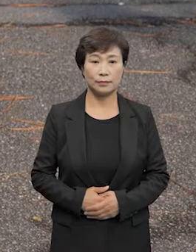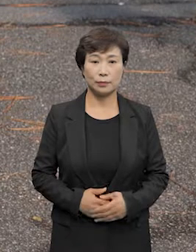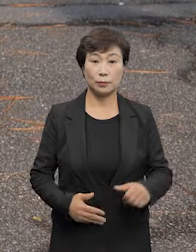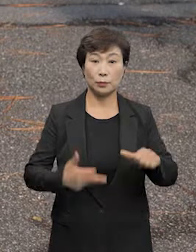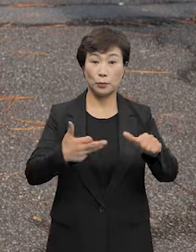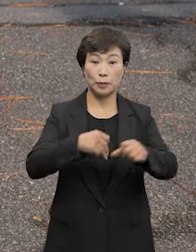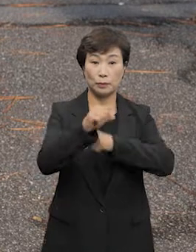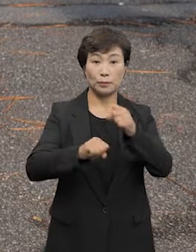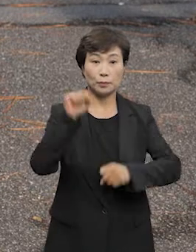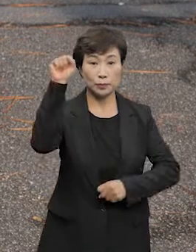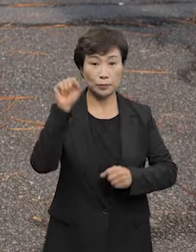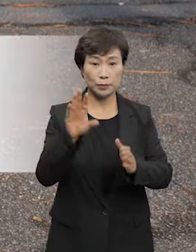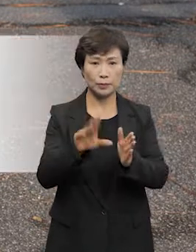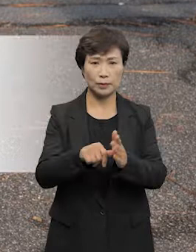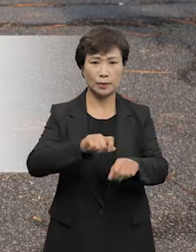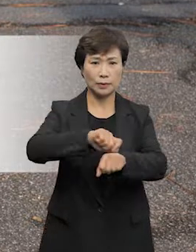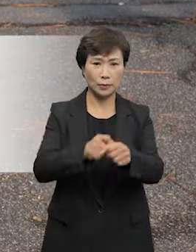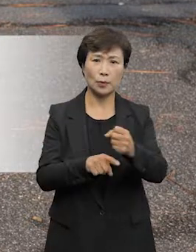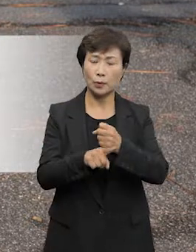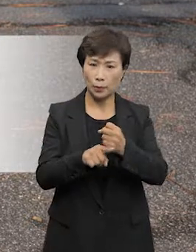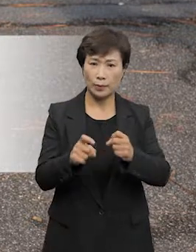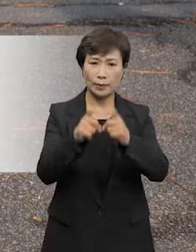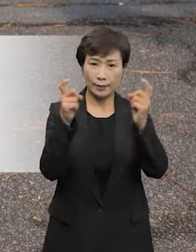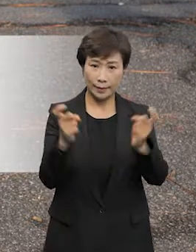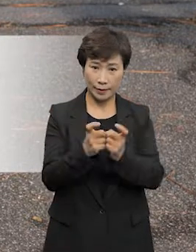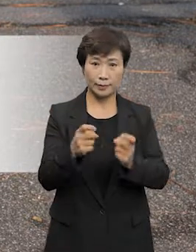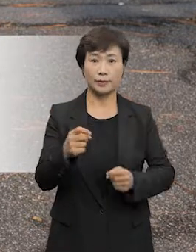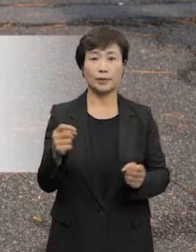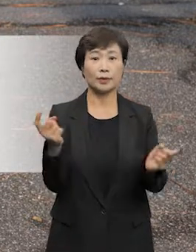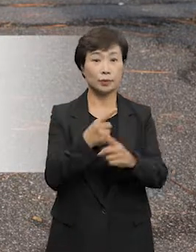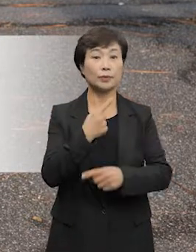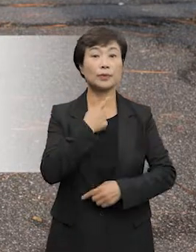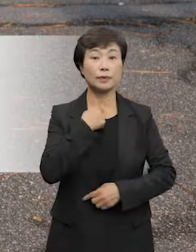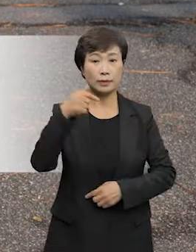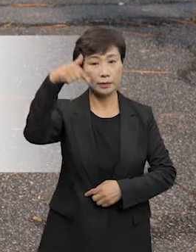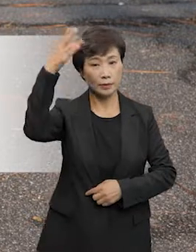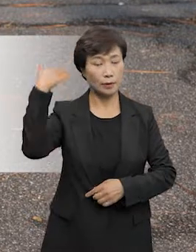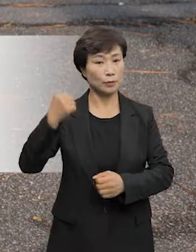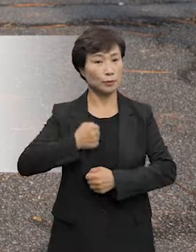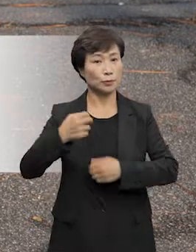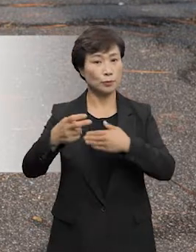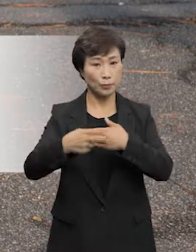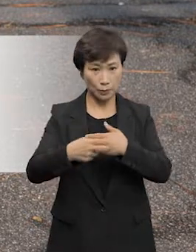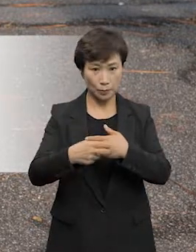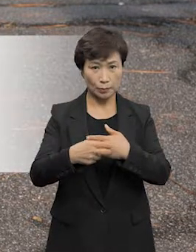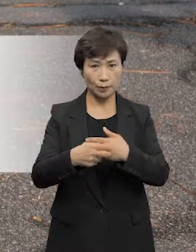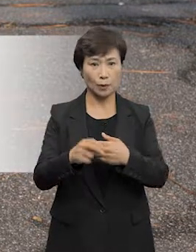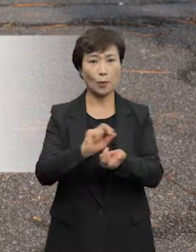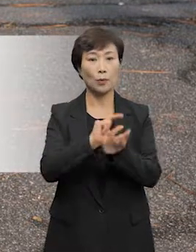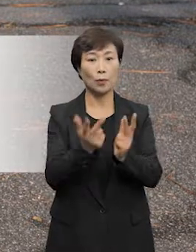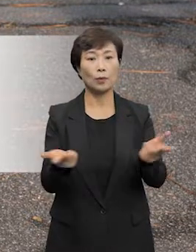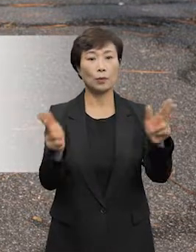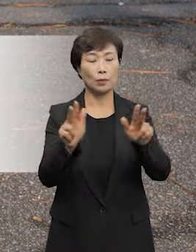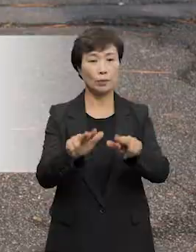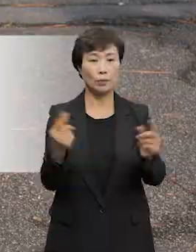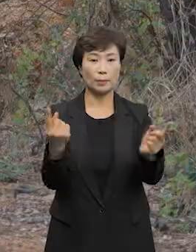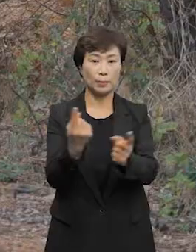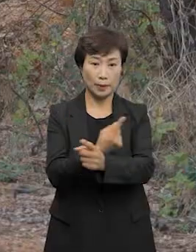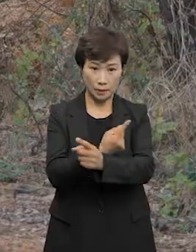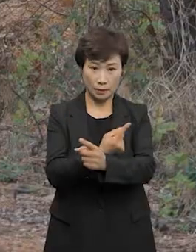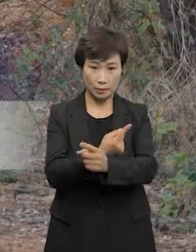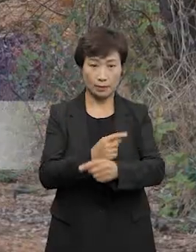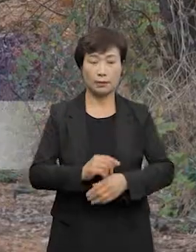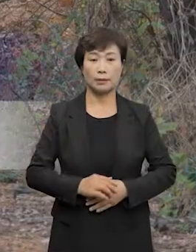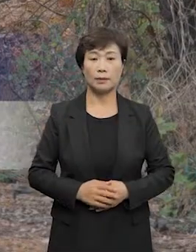518 민주화 운동 당시 고문당한 민간인들을 치료했던 옛 국군 광주병원이 화정근린공원으로 탈바꿈합니다